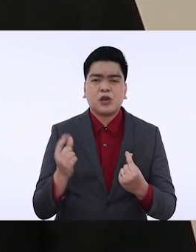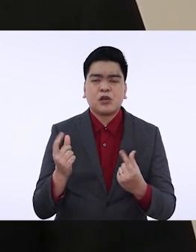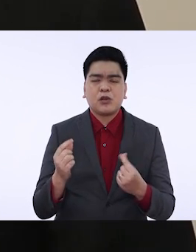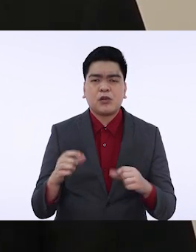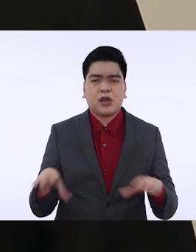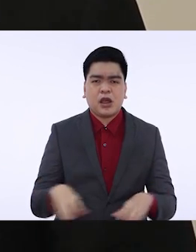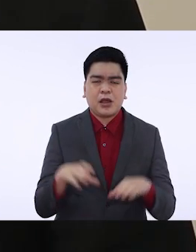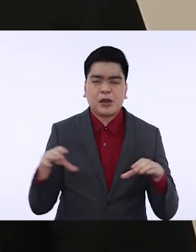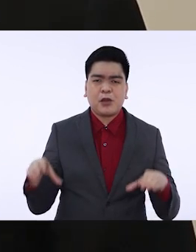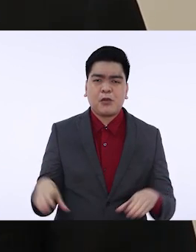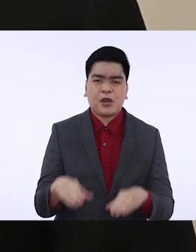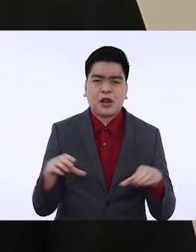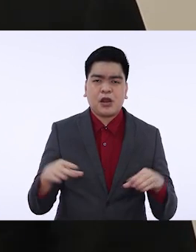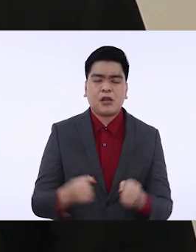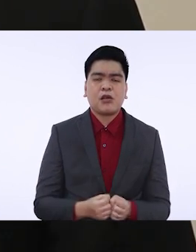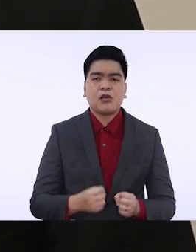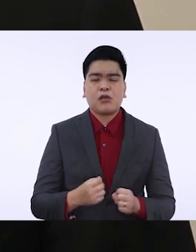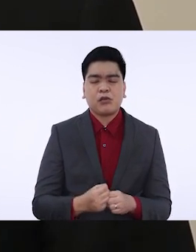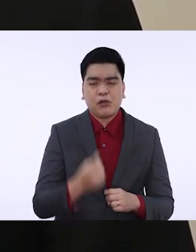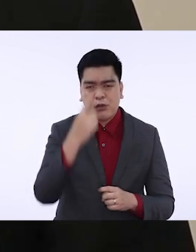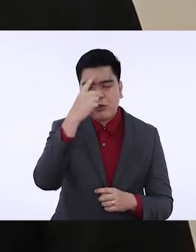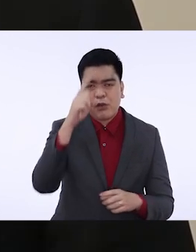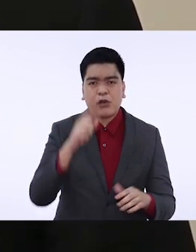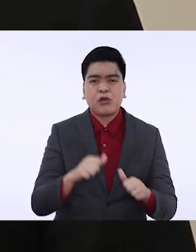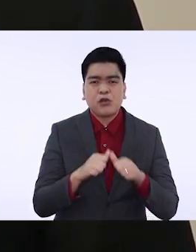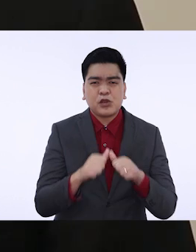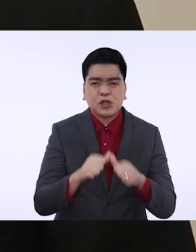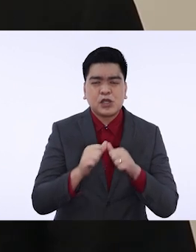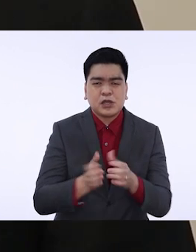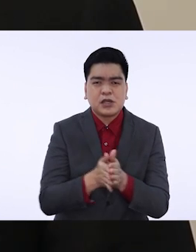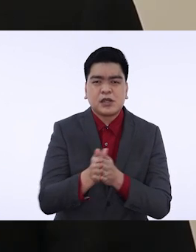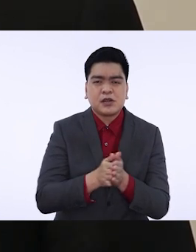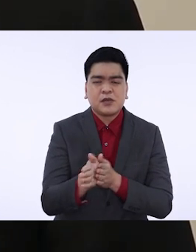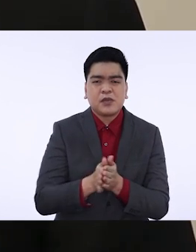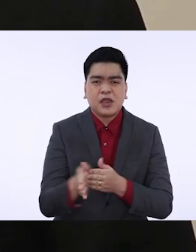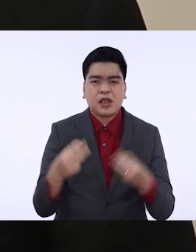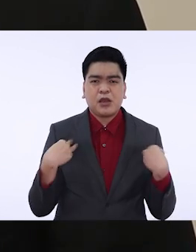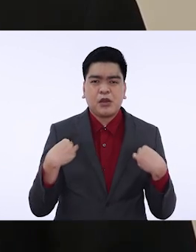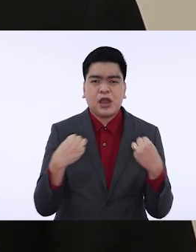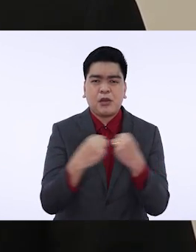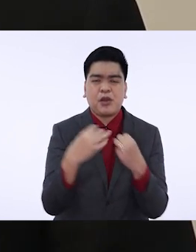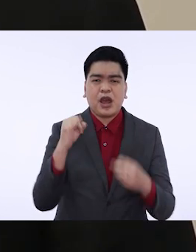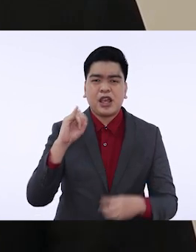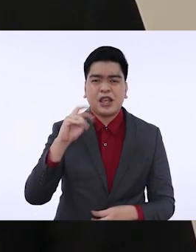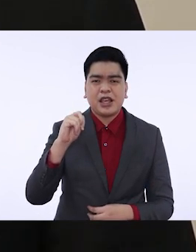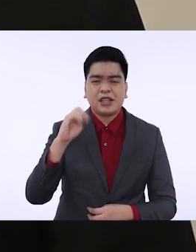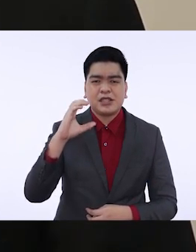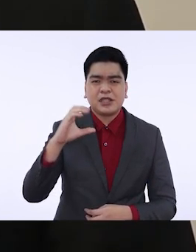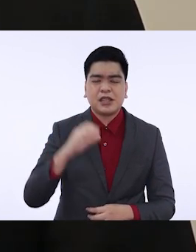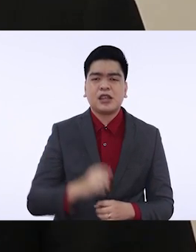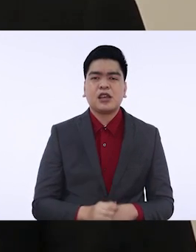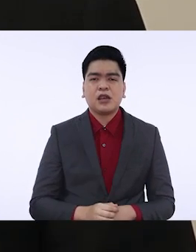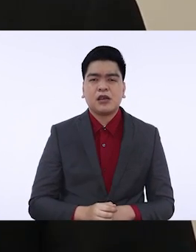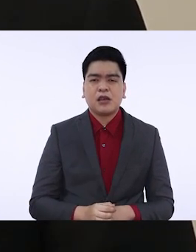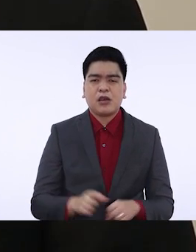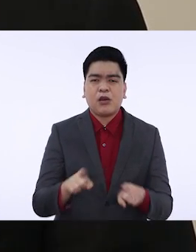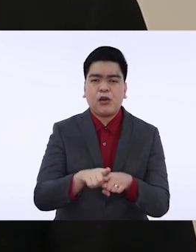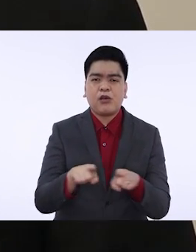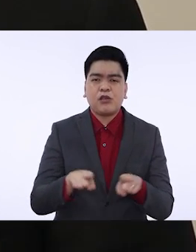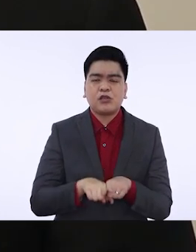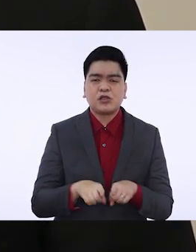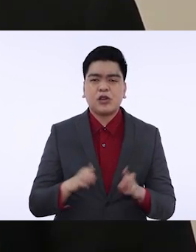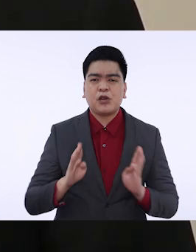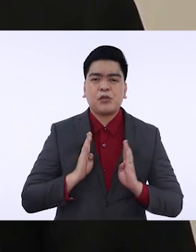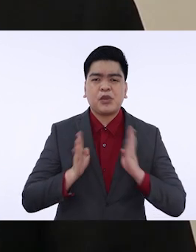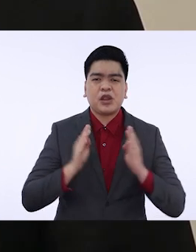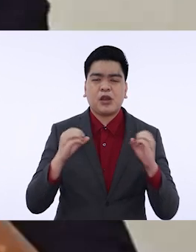aktibidad para manatili ang kasiglahan ng mga kaanib sa loob ng iglesia, pati na po ang mga nasa